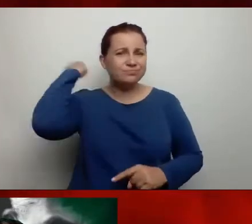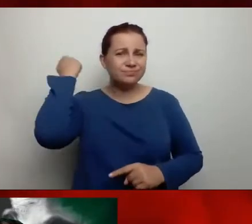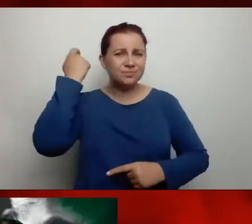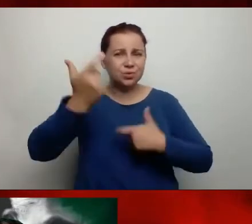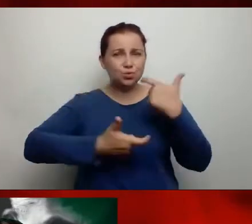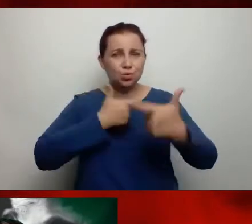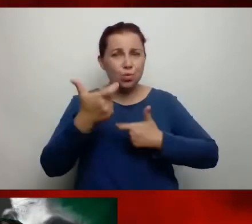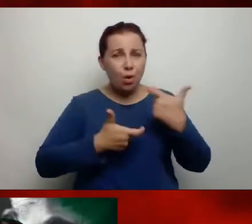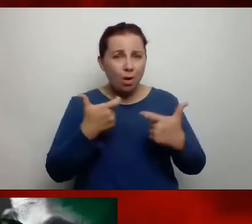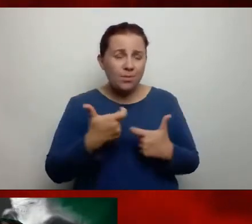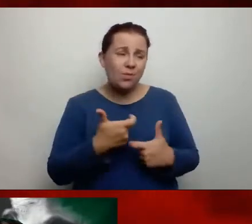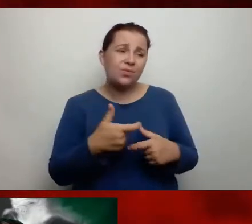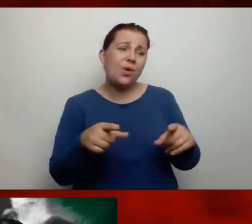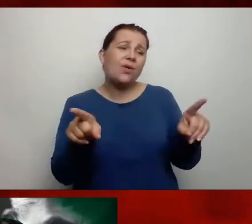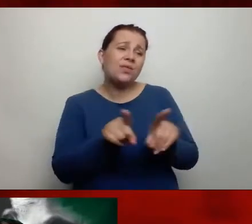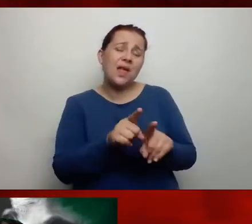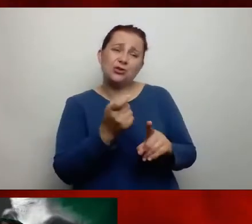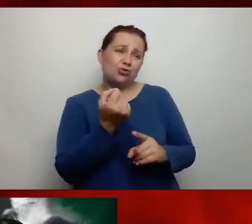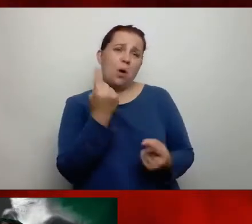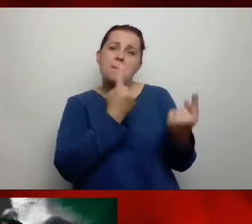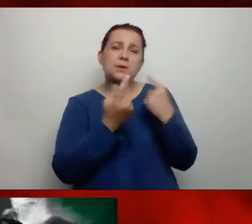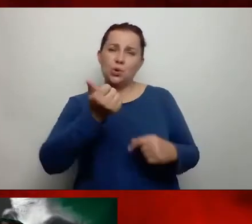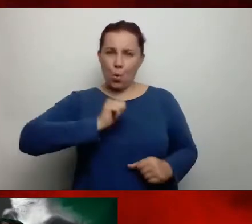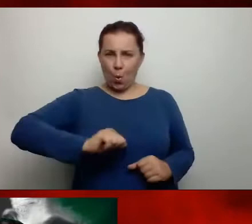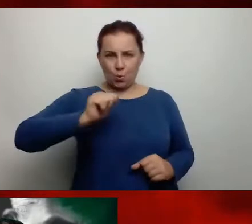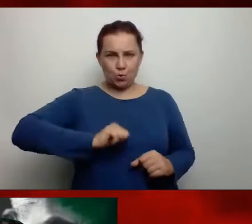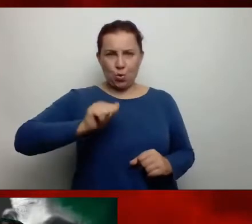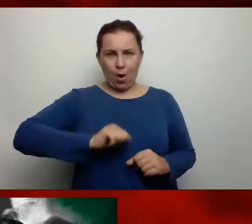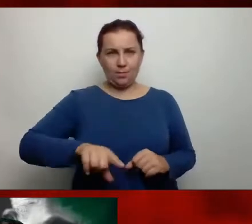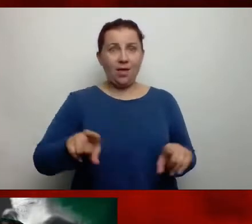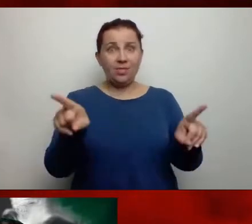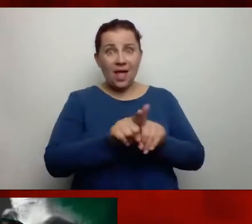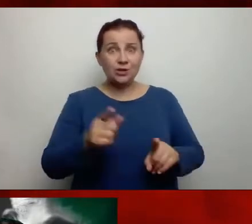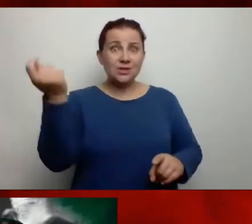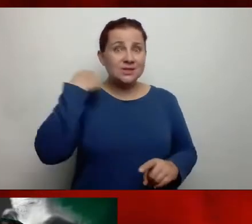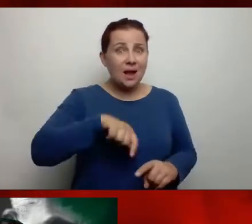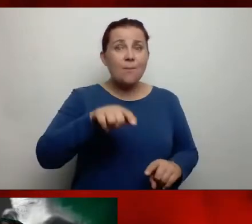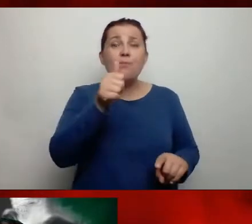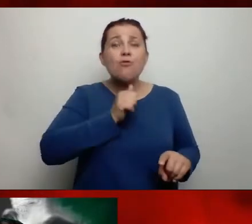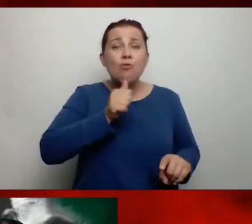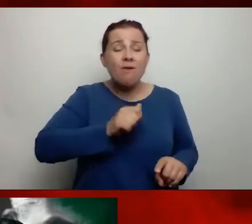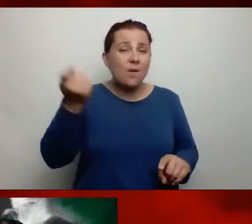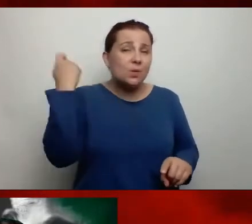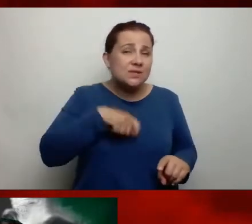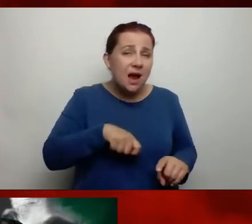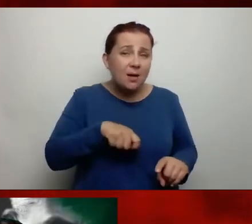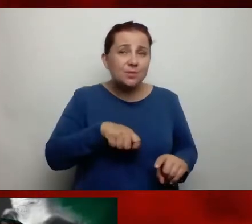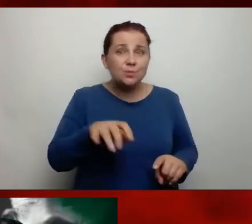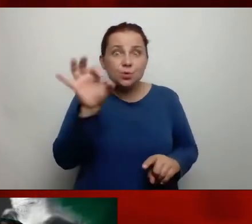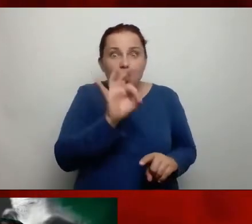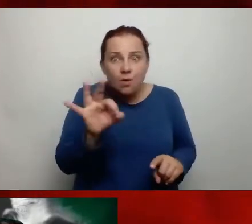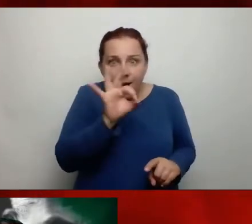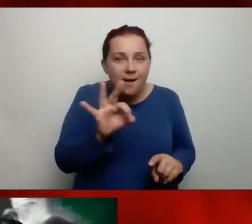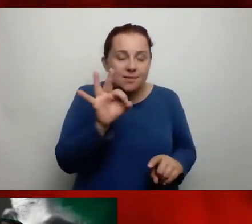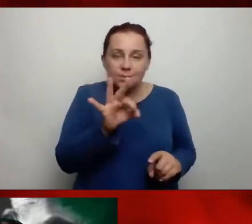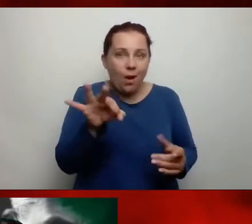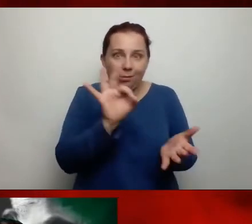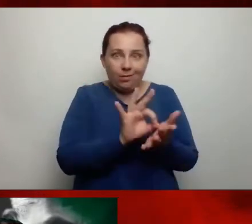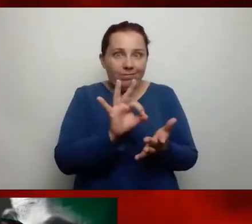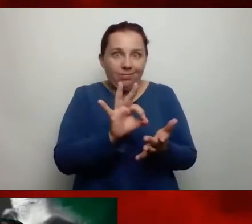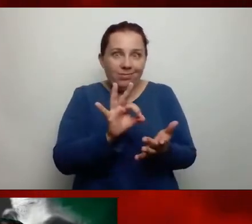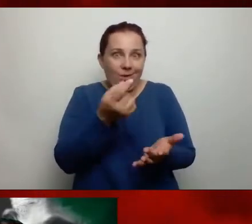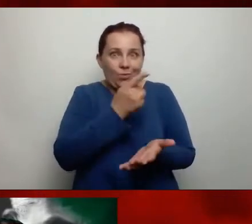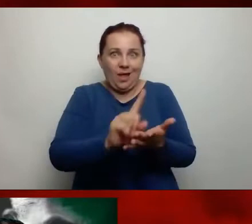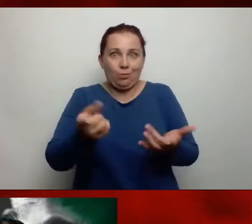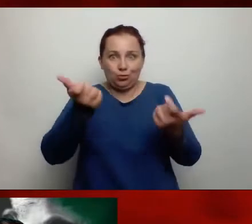było tak powiedzmy trochę samolubne. A jeszcze zabił przy okazji, czy próbował zabić, bo mu się nie udało, kobietę,